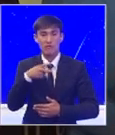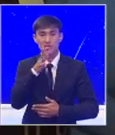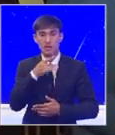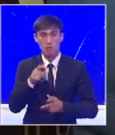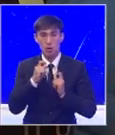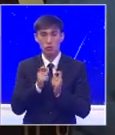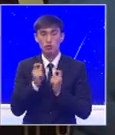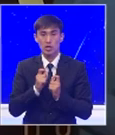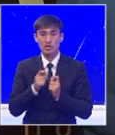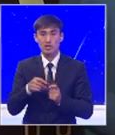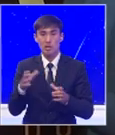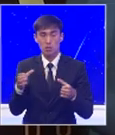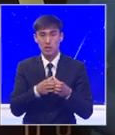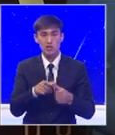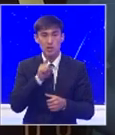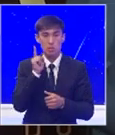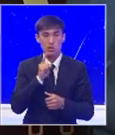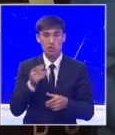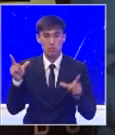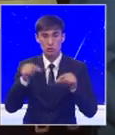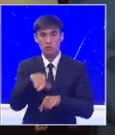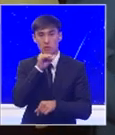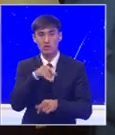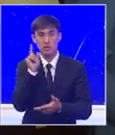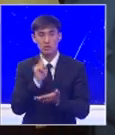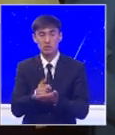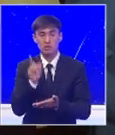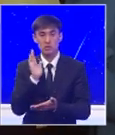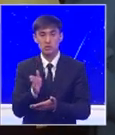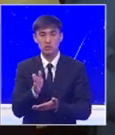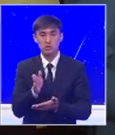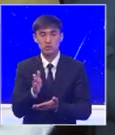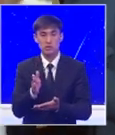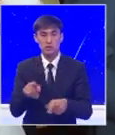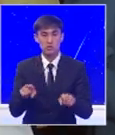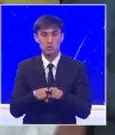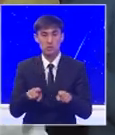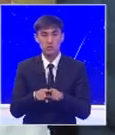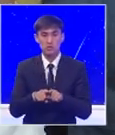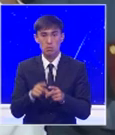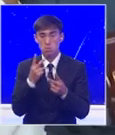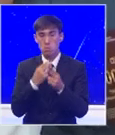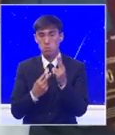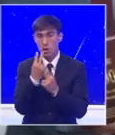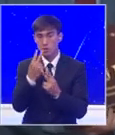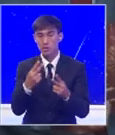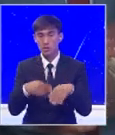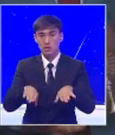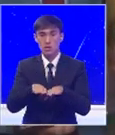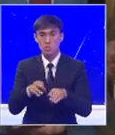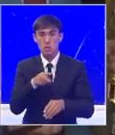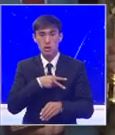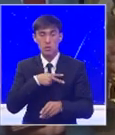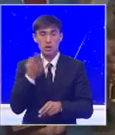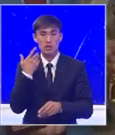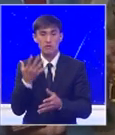получала, и для коллег, и для молодых, тех, кто придет в профессию, обязательно, конечно, должны быть вот такие показательные премии, когда